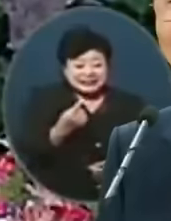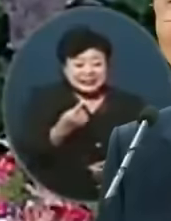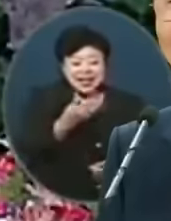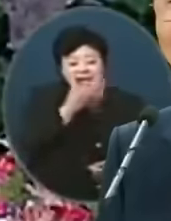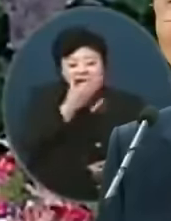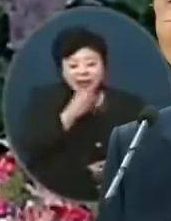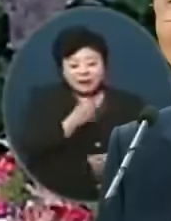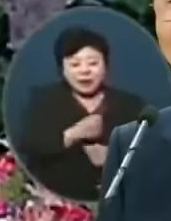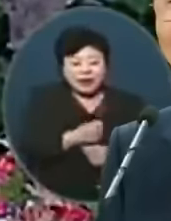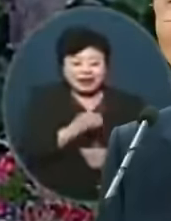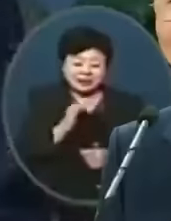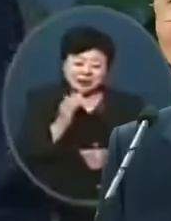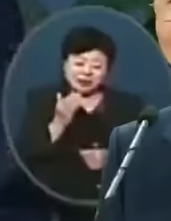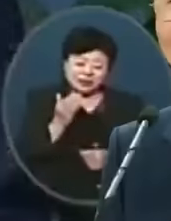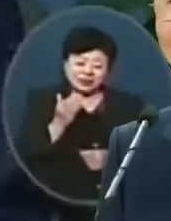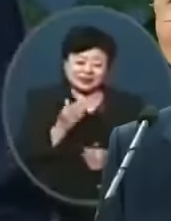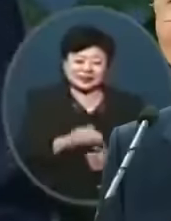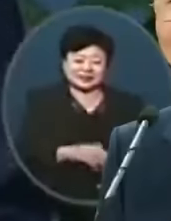행복해지면